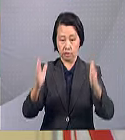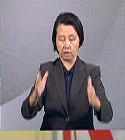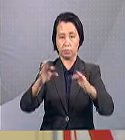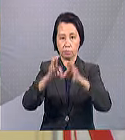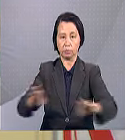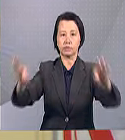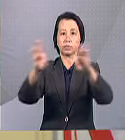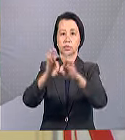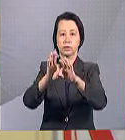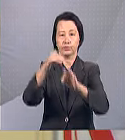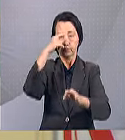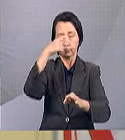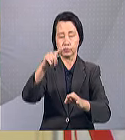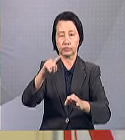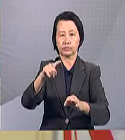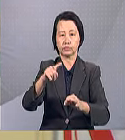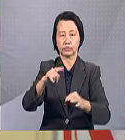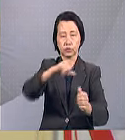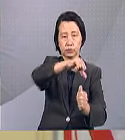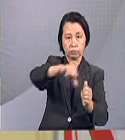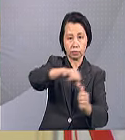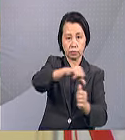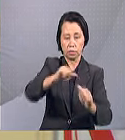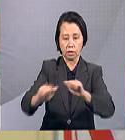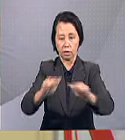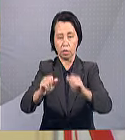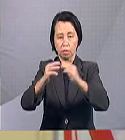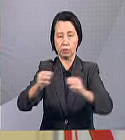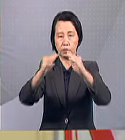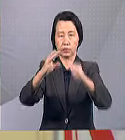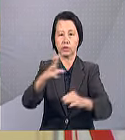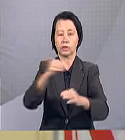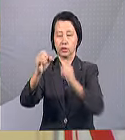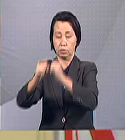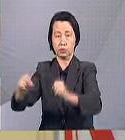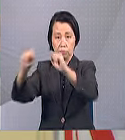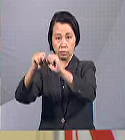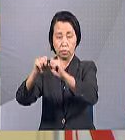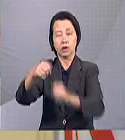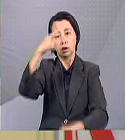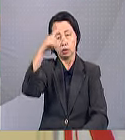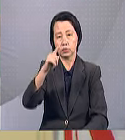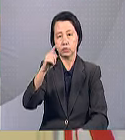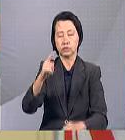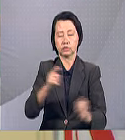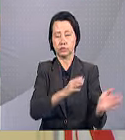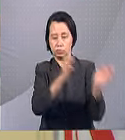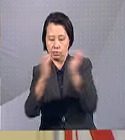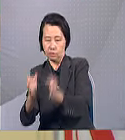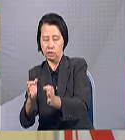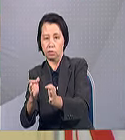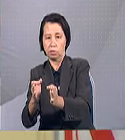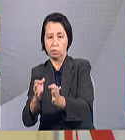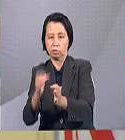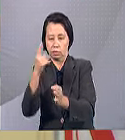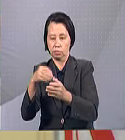penting bagi sektor sosial aktiviti masjid dan surau. Bagi memasuki fasa